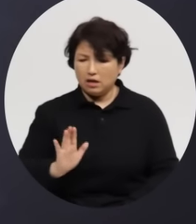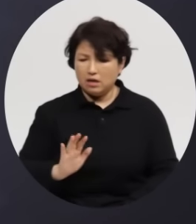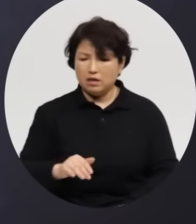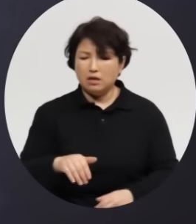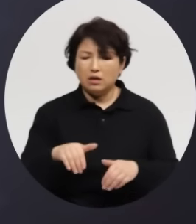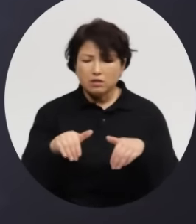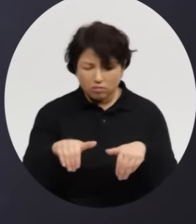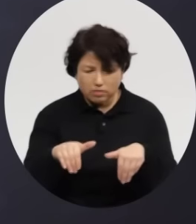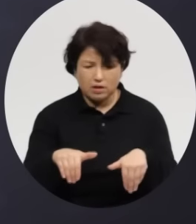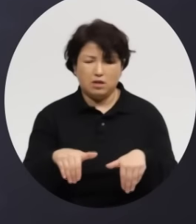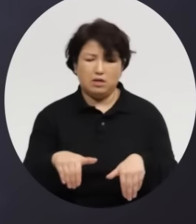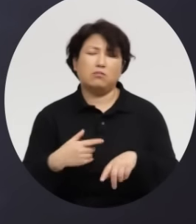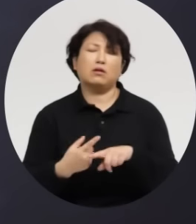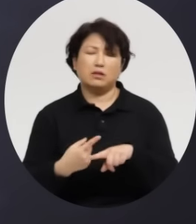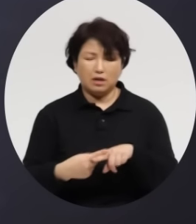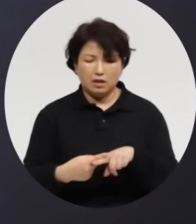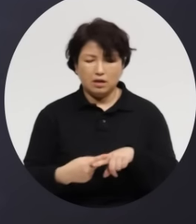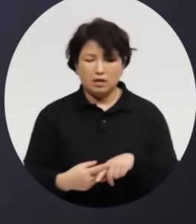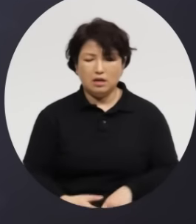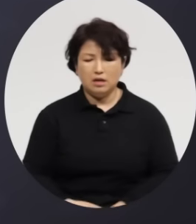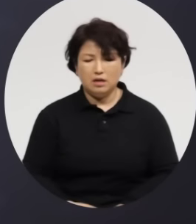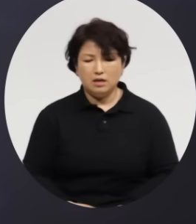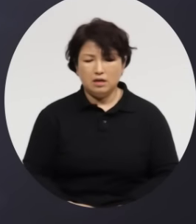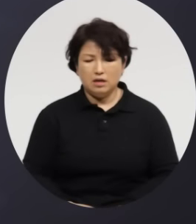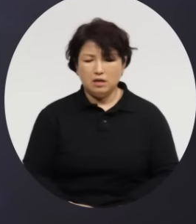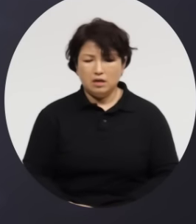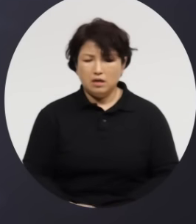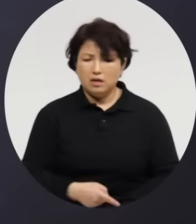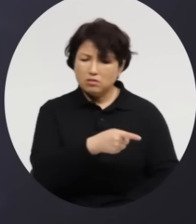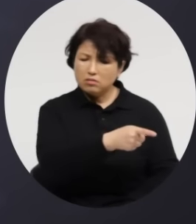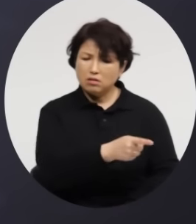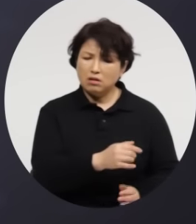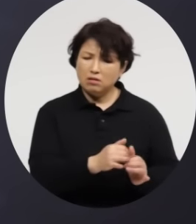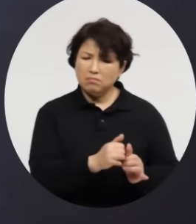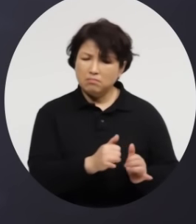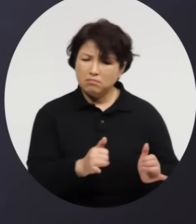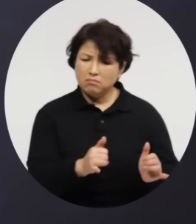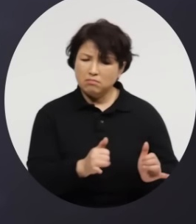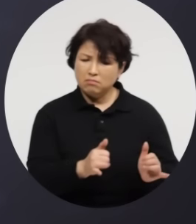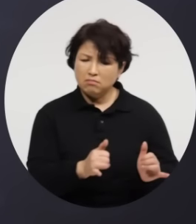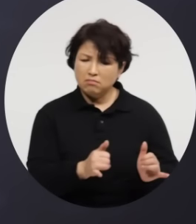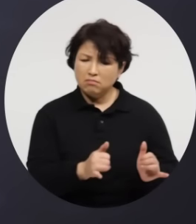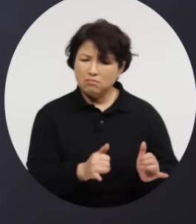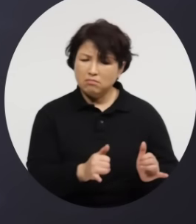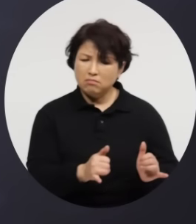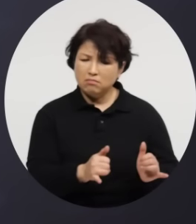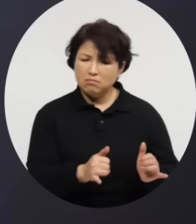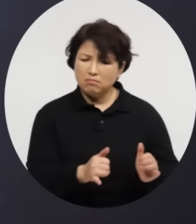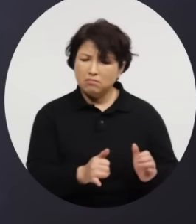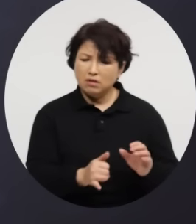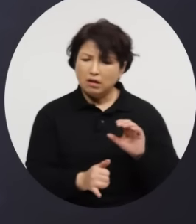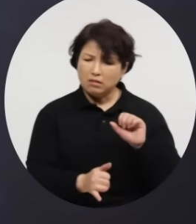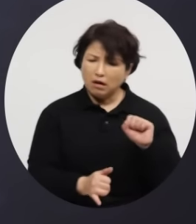잘하는 게 아니라 이게 노예 생활이다. 내가 노예로 전락한 거다. 이런